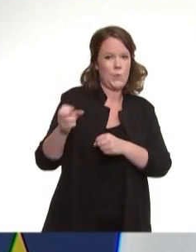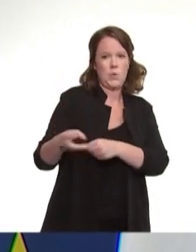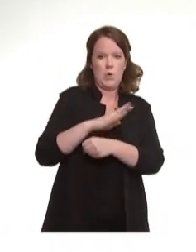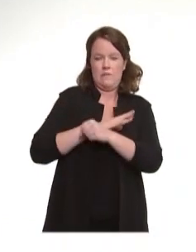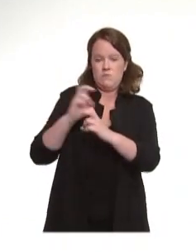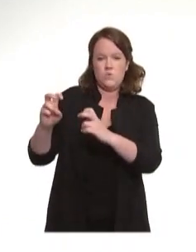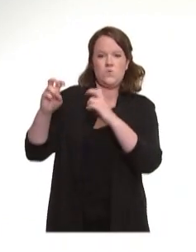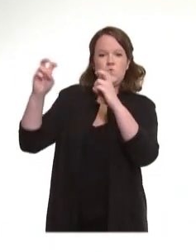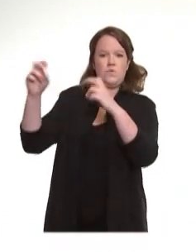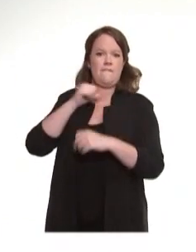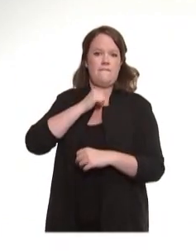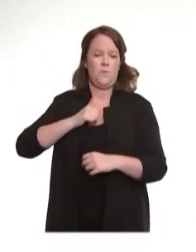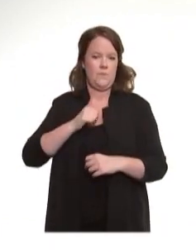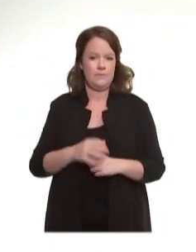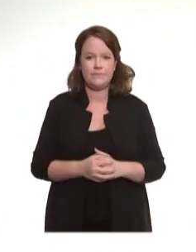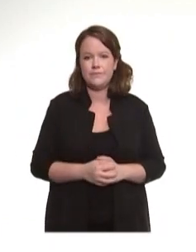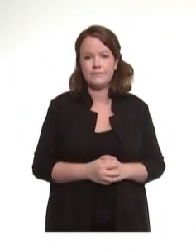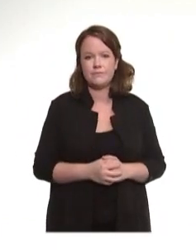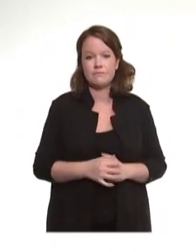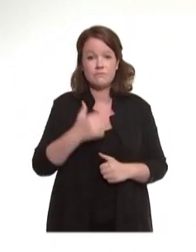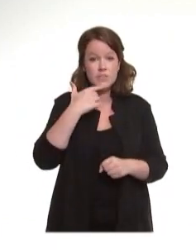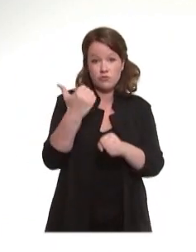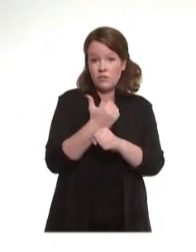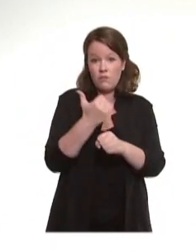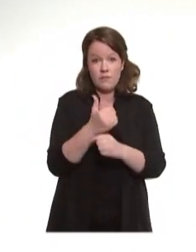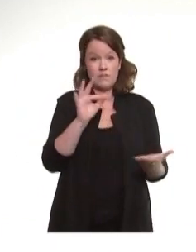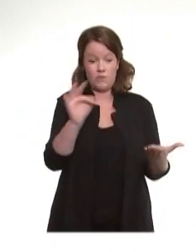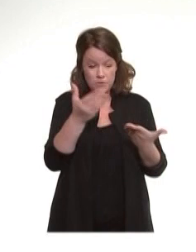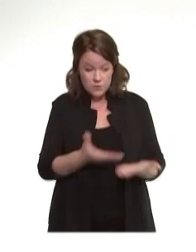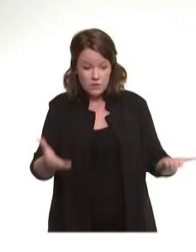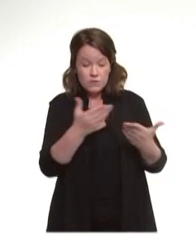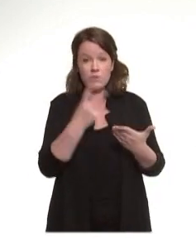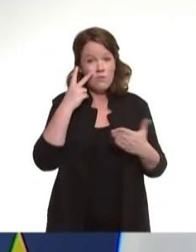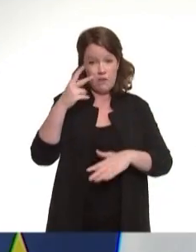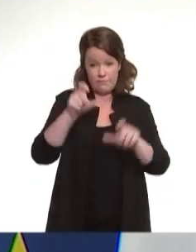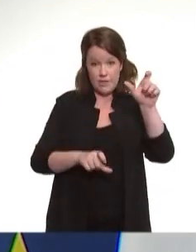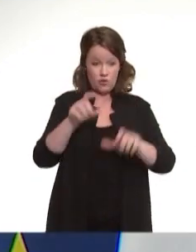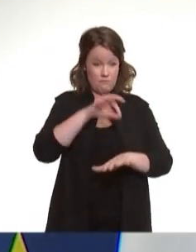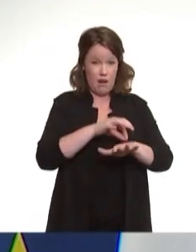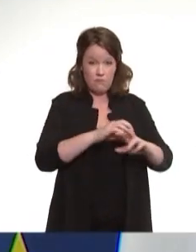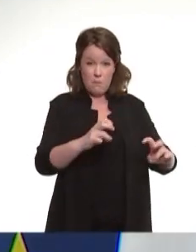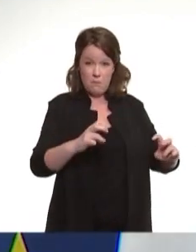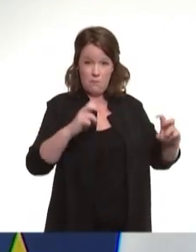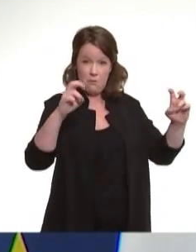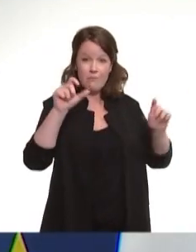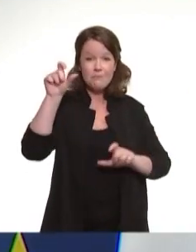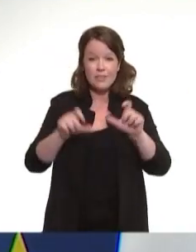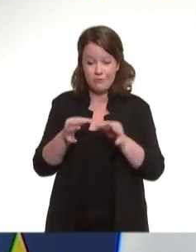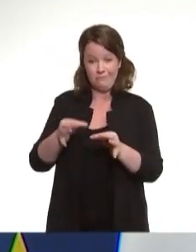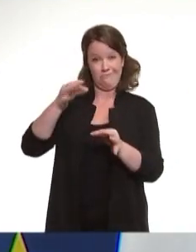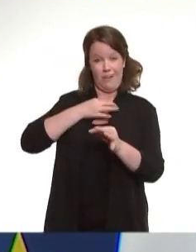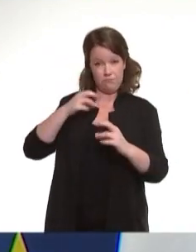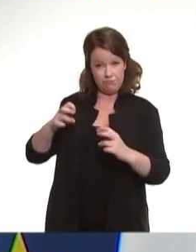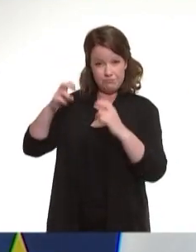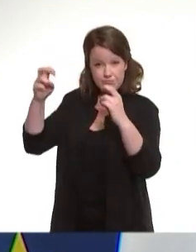france chaque jour de plus en plus de personnes contaminées de plus en plus de personnes malades et de plus en plus de personnes qui font par